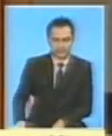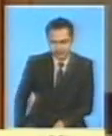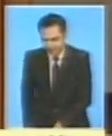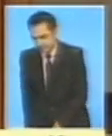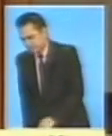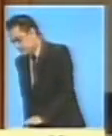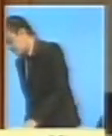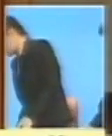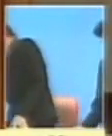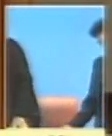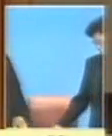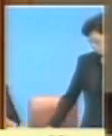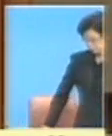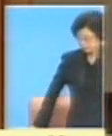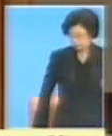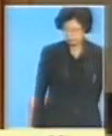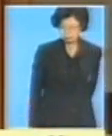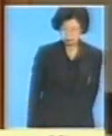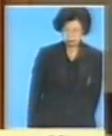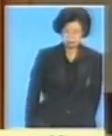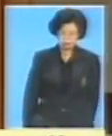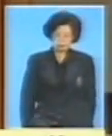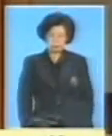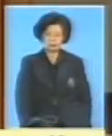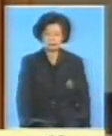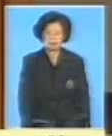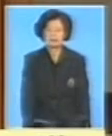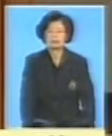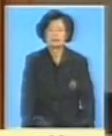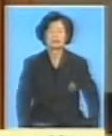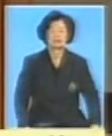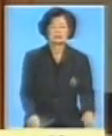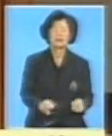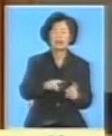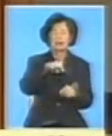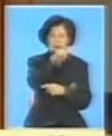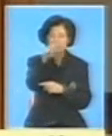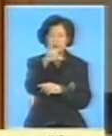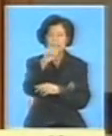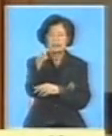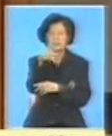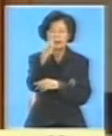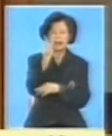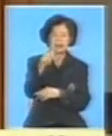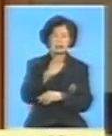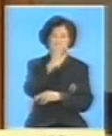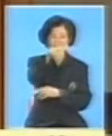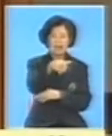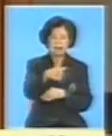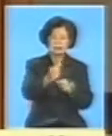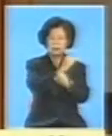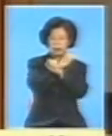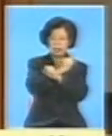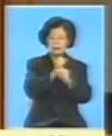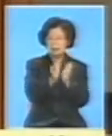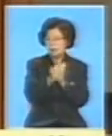เรื่องการกำหนดแนวเขตการดูแลสัตว์ป่านะครับเช่นช้างเชิงจะออกมาได้ยังไงจะกันช้างได้ยังไ